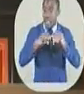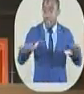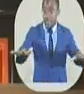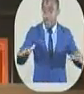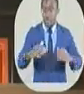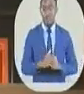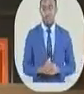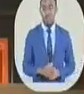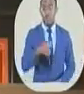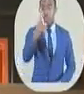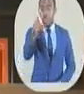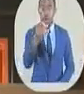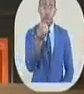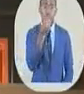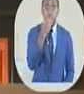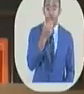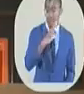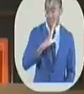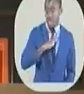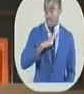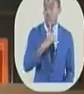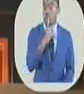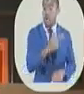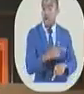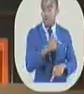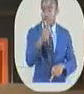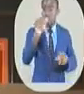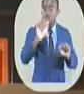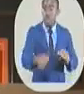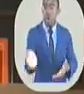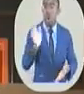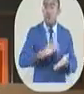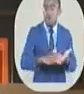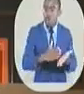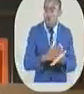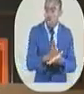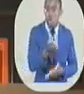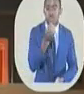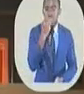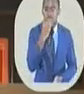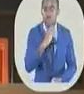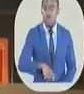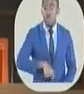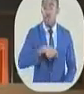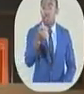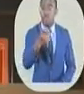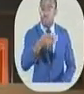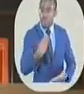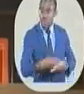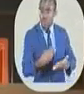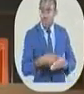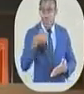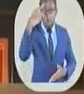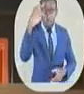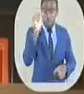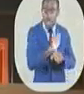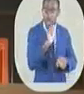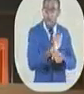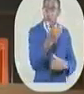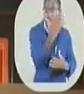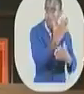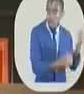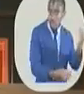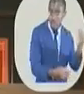Le pouvoir d'achat des travailleurs sera préservé par la mise en place d'une allocation de chômage technique.